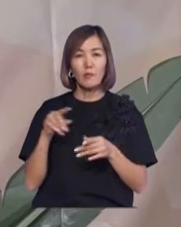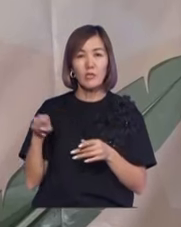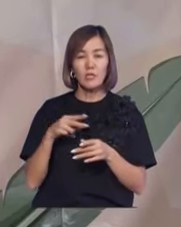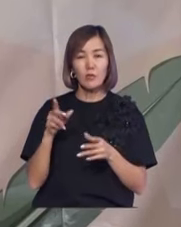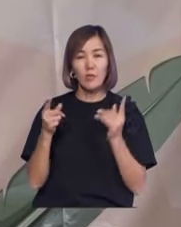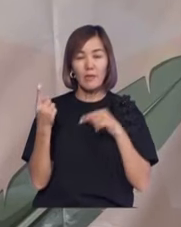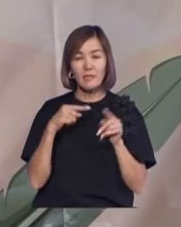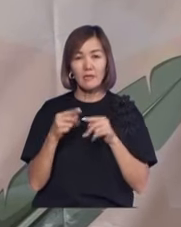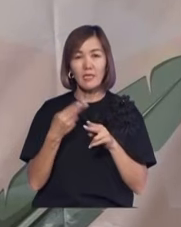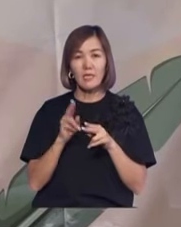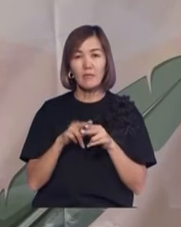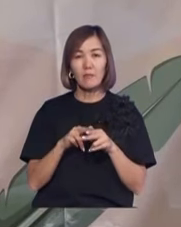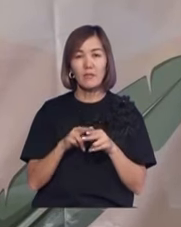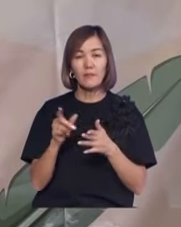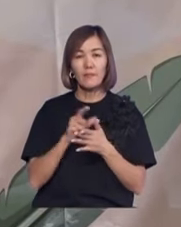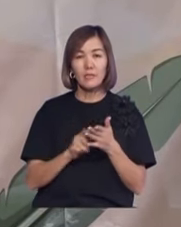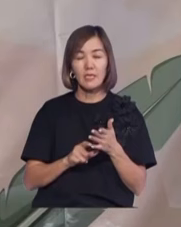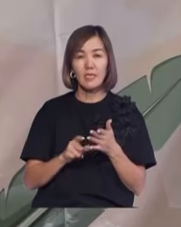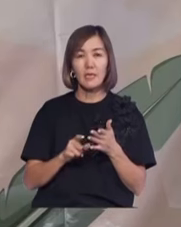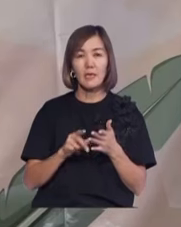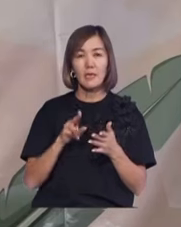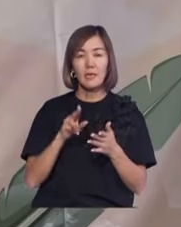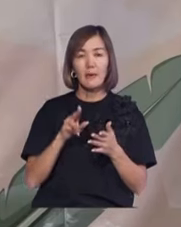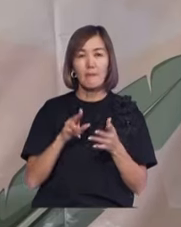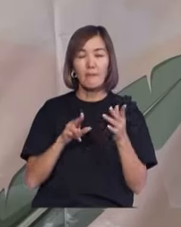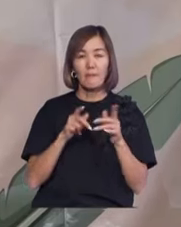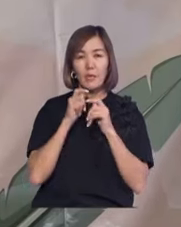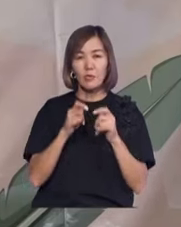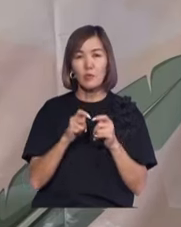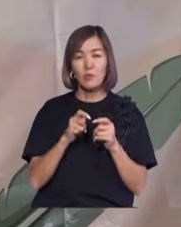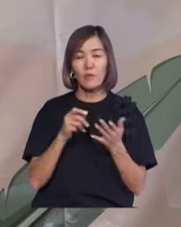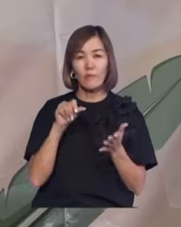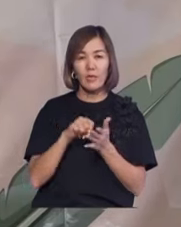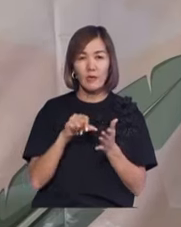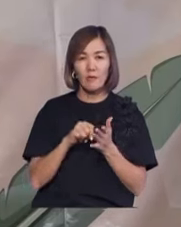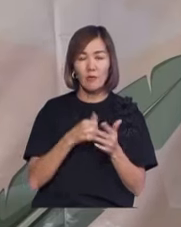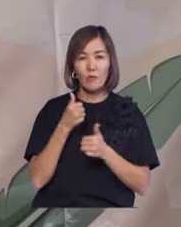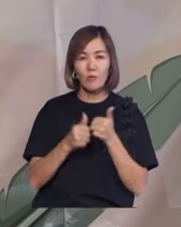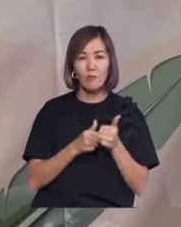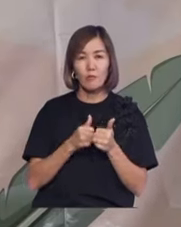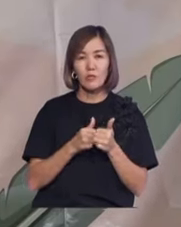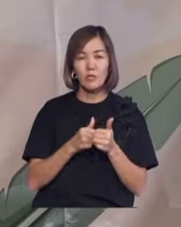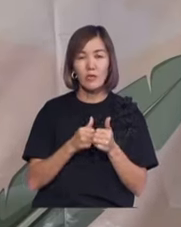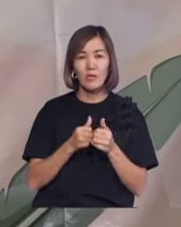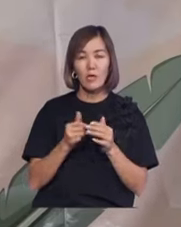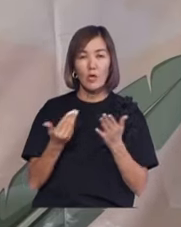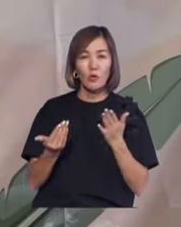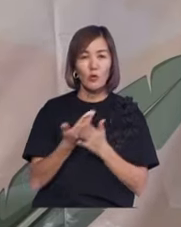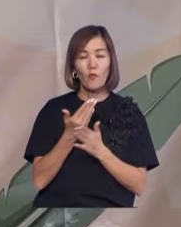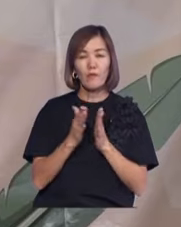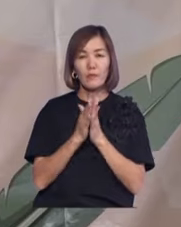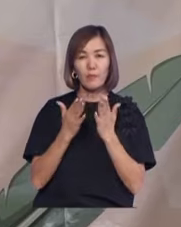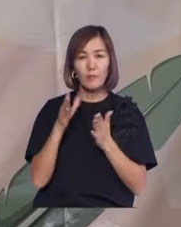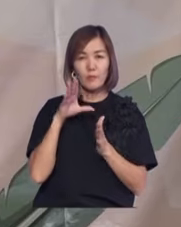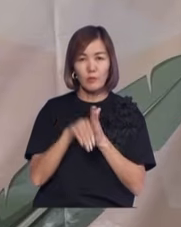поучительные литературные произведения. Отметим, что стихи поэтов-призеров, принявших участие в конкурсе, войдут в сборник, который будет